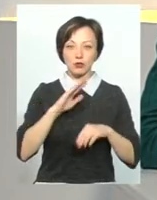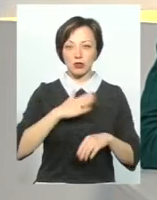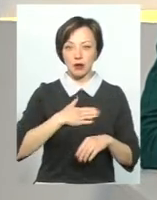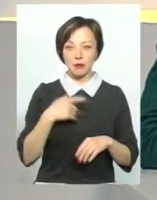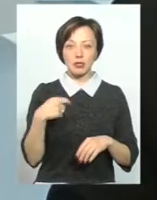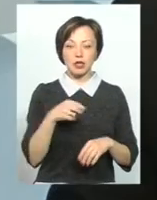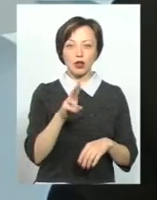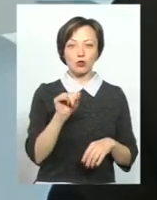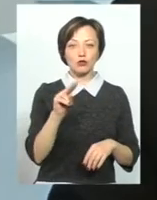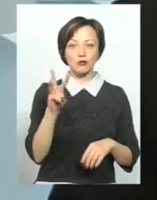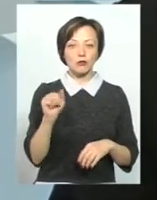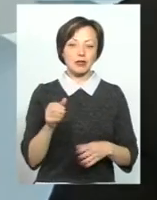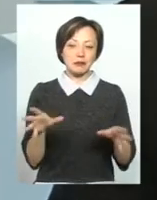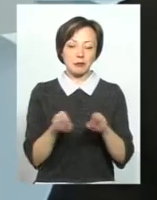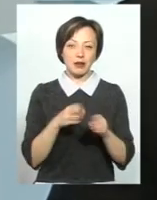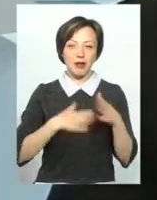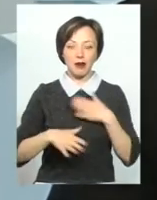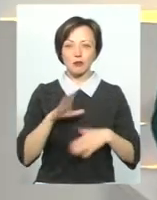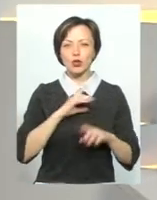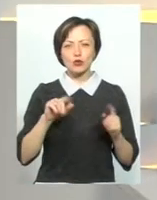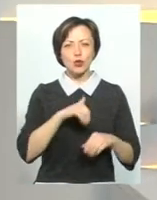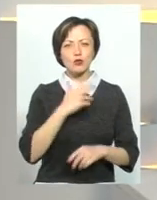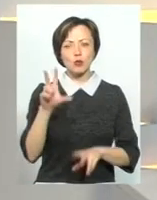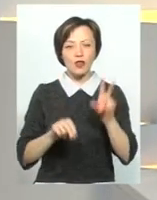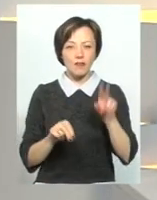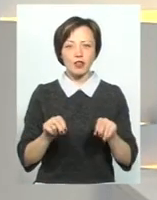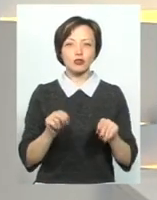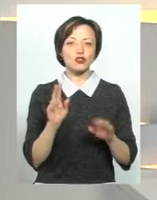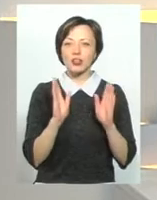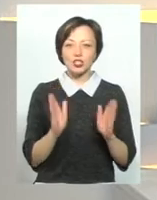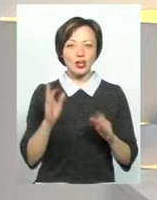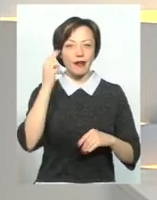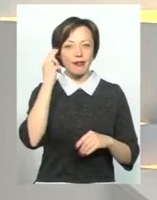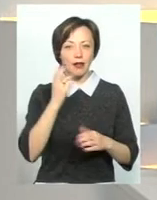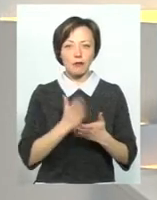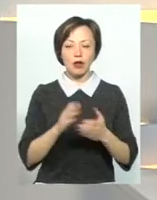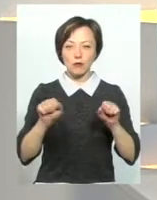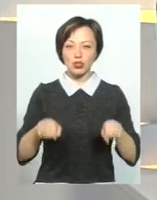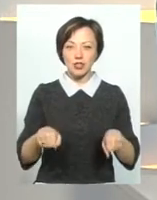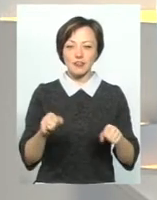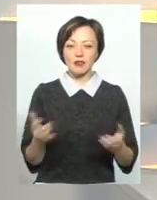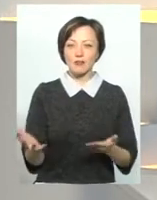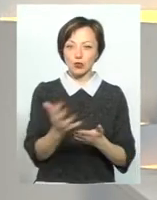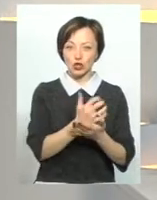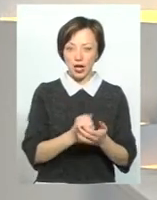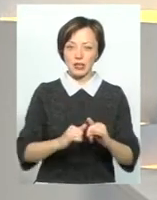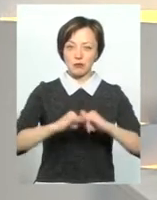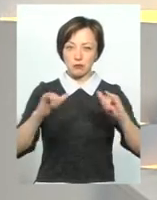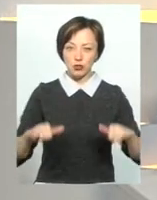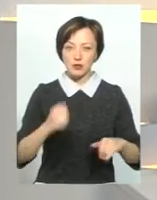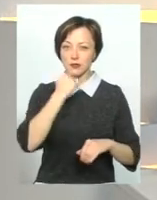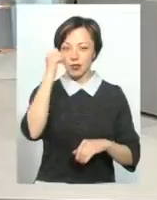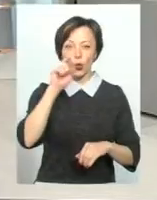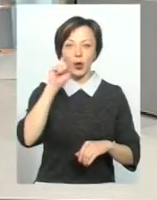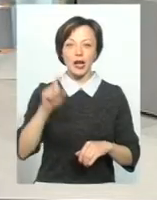це була наша спільна радість. От дуже хочеться сподіватися, що не лише китайці мають можливість і урожай збільшувати завдяки